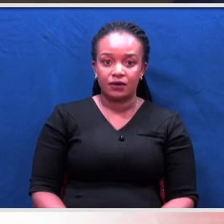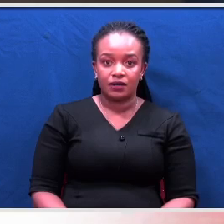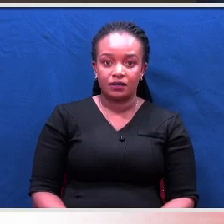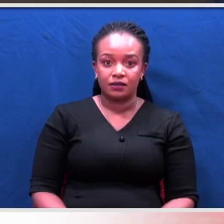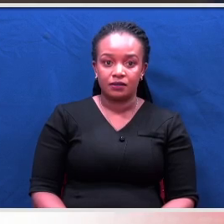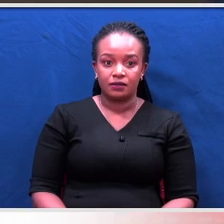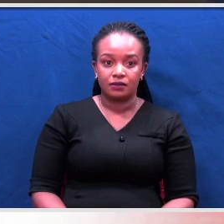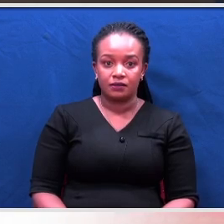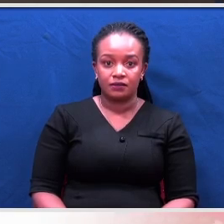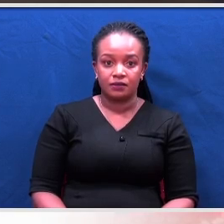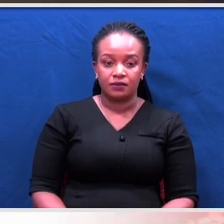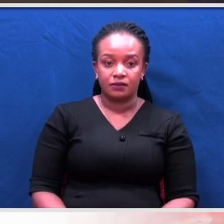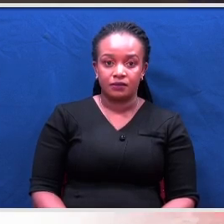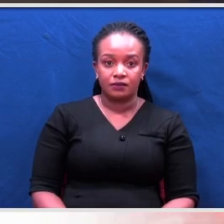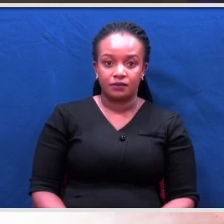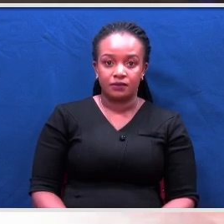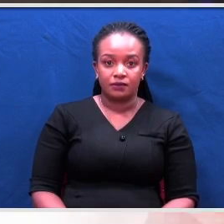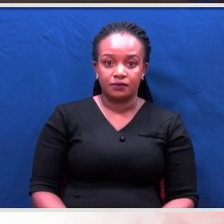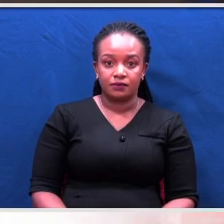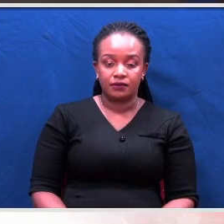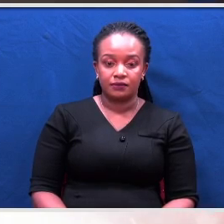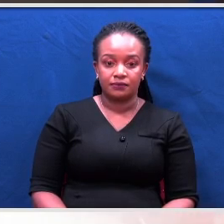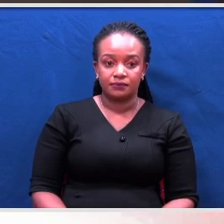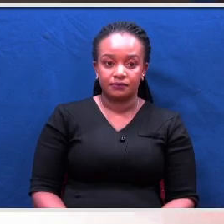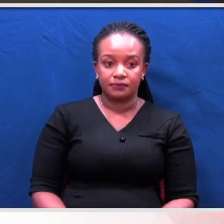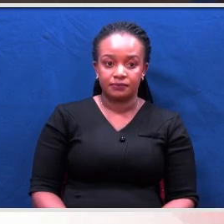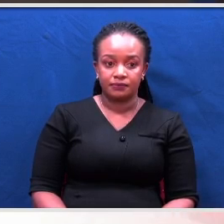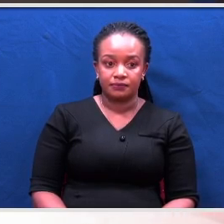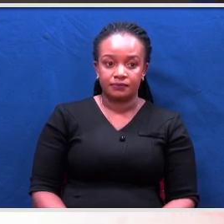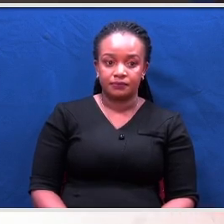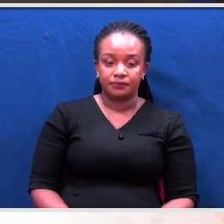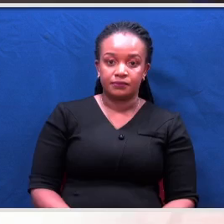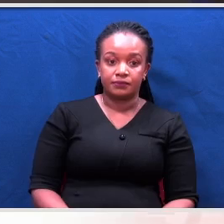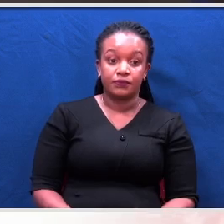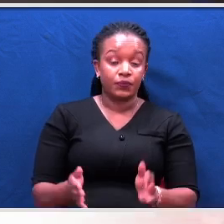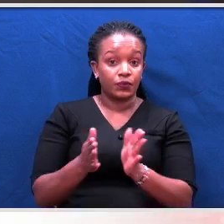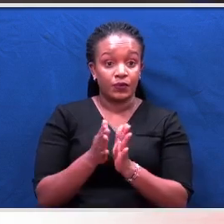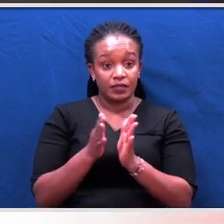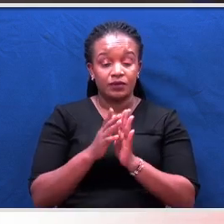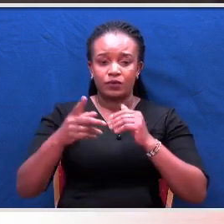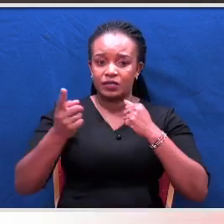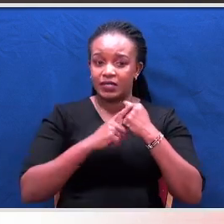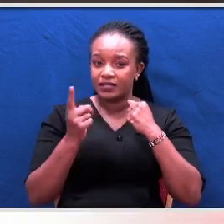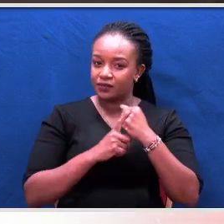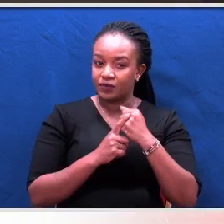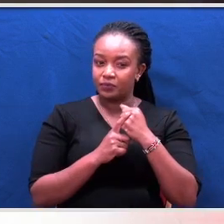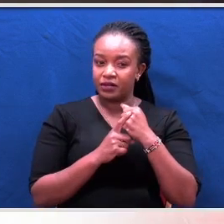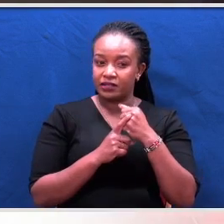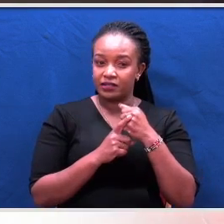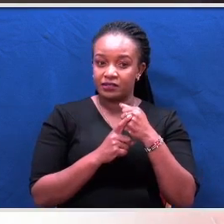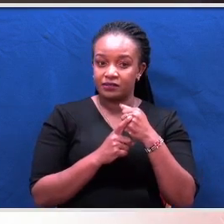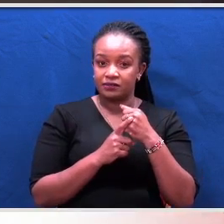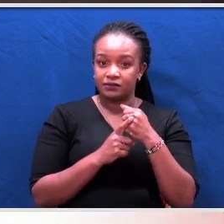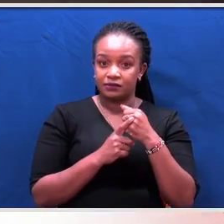Hafsa Mohamed Lukman, madai ni kuwa katikati ya tarehe 15 mwezi wa 6 mwaka huu na tarehe 20 mwezi wa 6